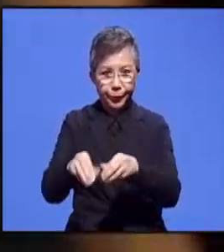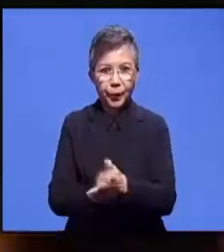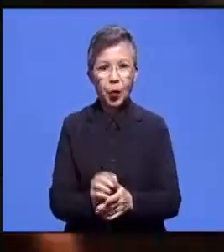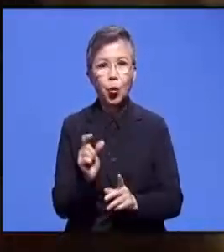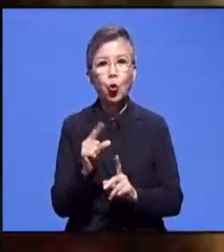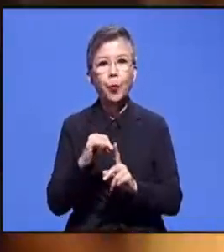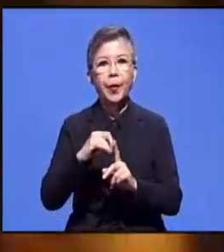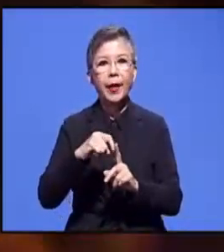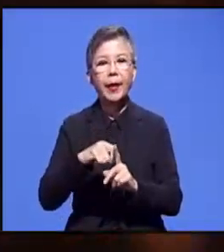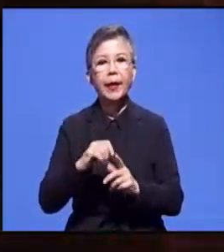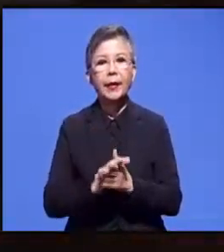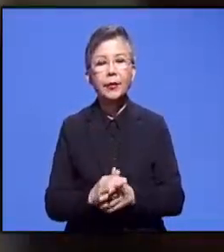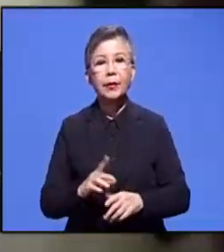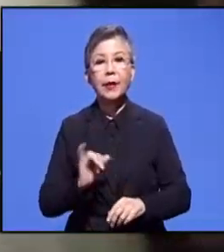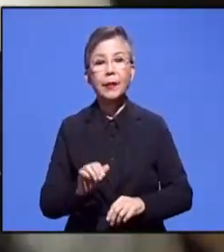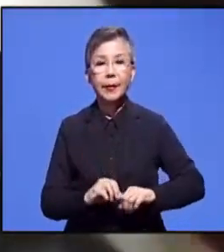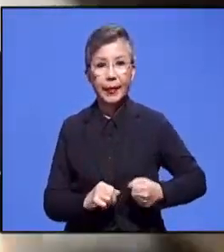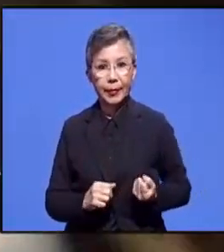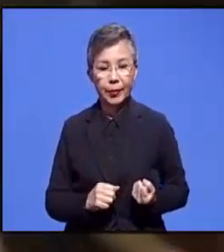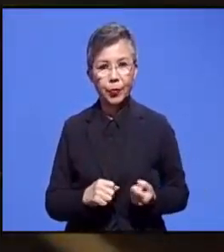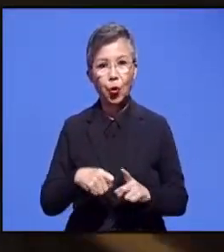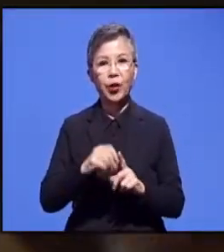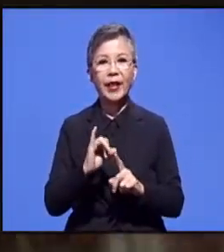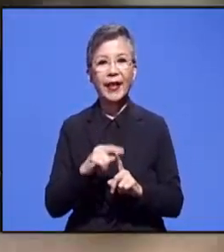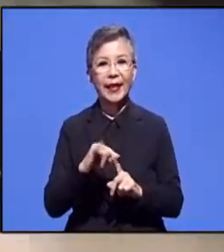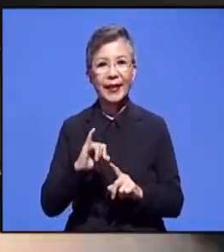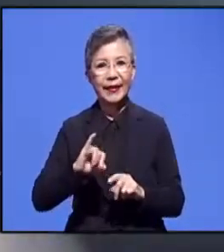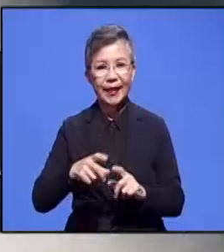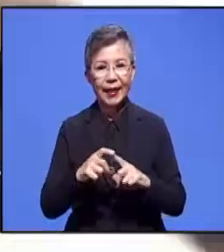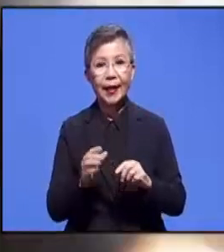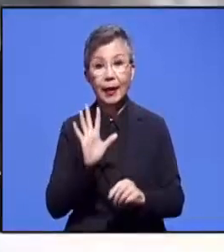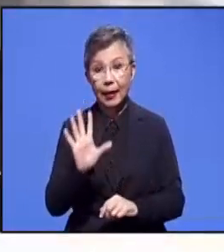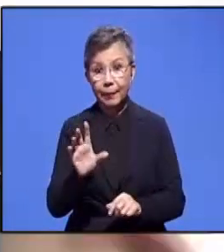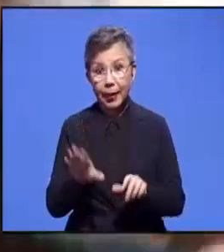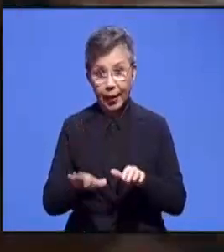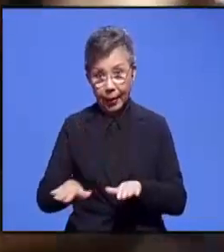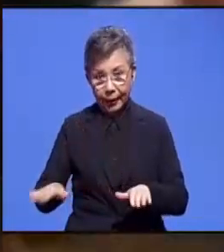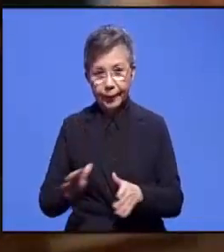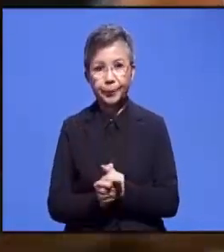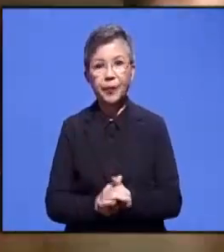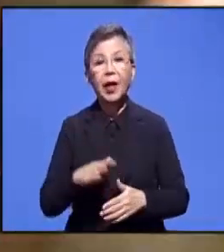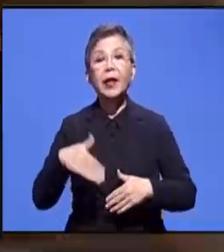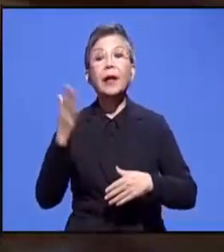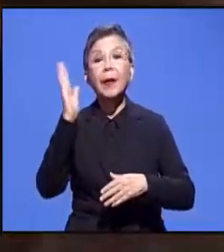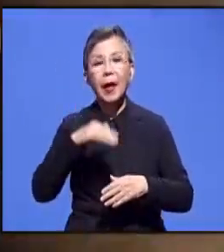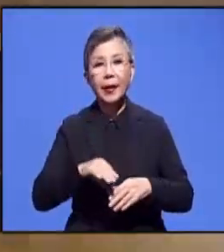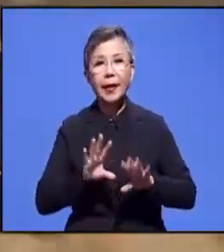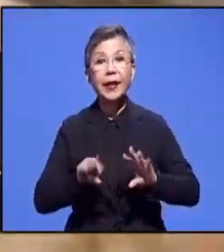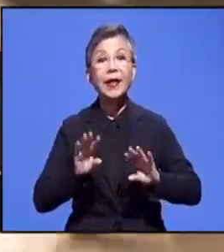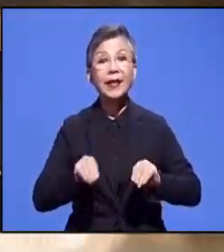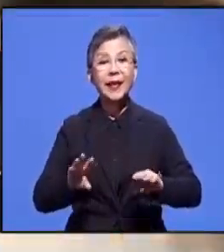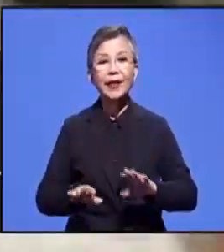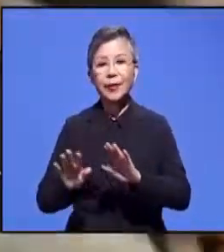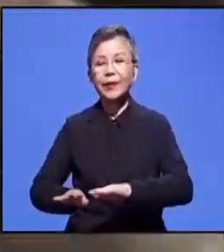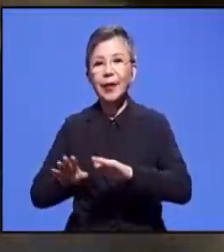sebagai saprudin dan tinggal bersama istrinya kotijah serta lima orang anaknya sehari-hari Safrudin memelihara bebek dan ayam